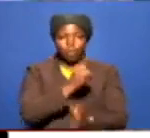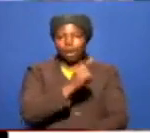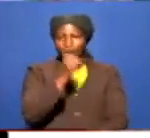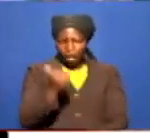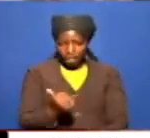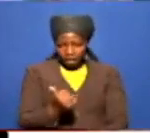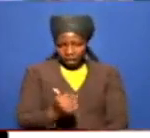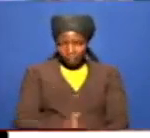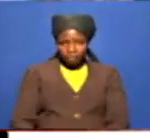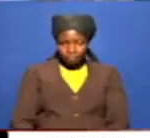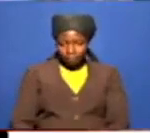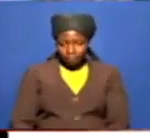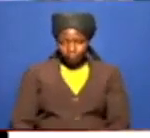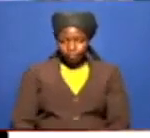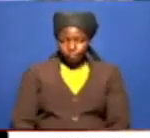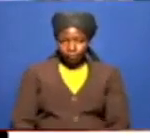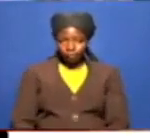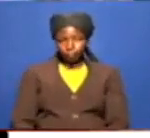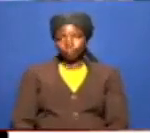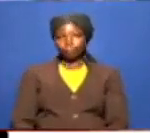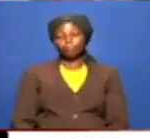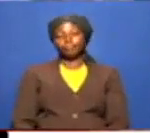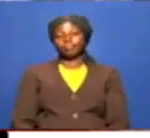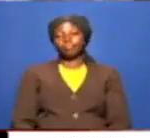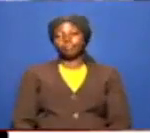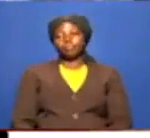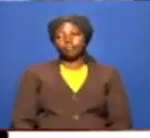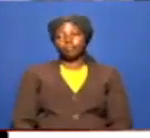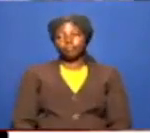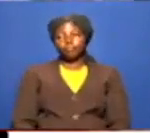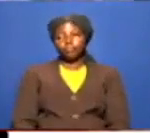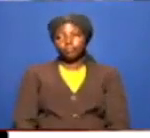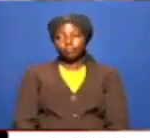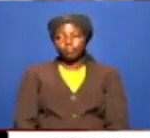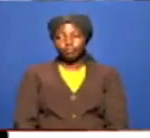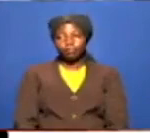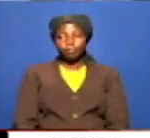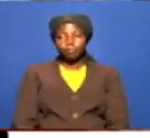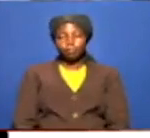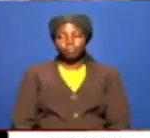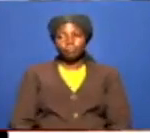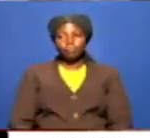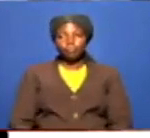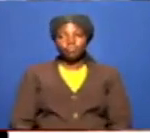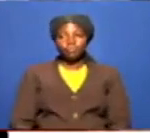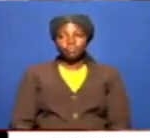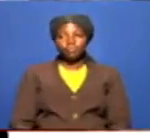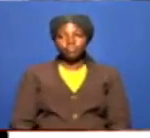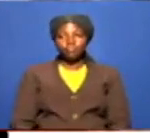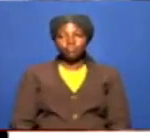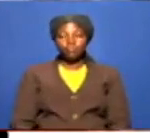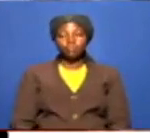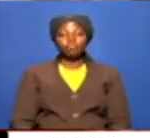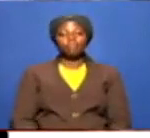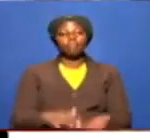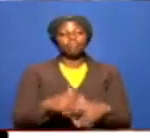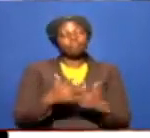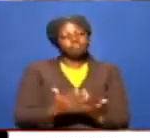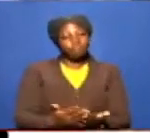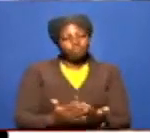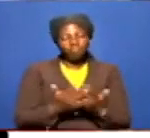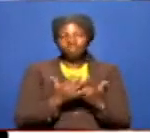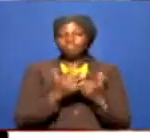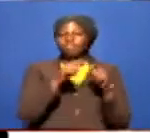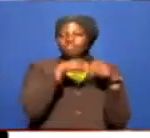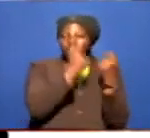The people should come and unite as one people, irrespective of tribe, of